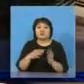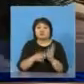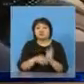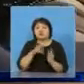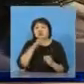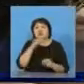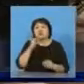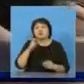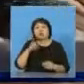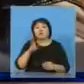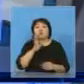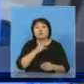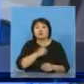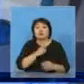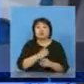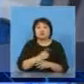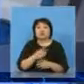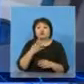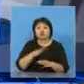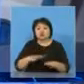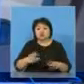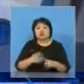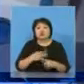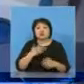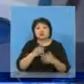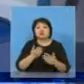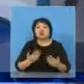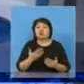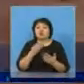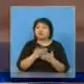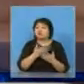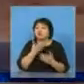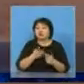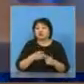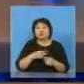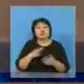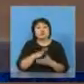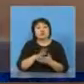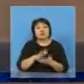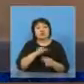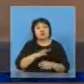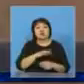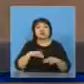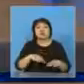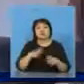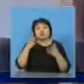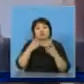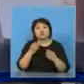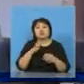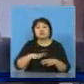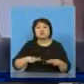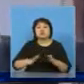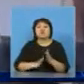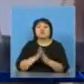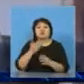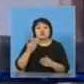Сорокашестилетняя Сандугаш Ахметова, мать-одиночка, воспитывает 4 детей. Своего жилья у женщины нет, нигде никогда не работала. Шитьем увлекалась еще в детстве,